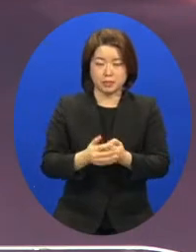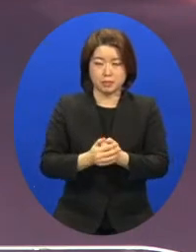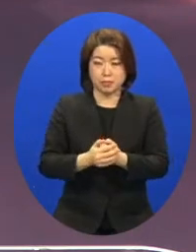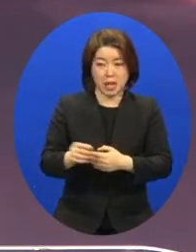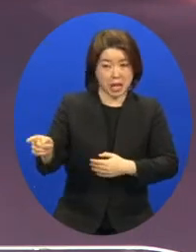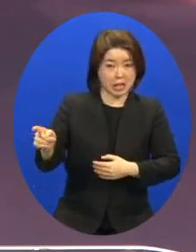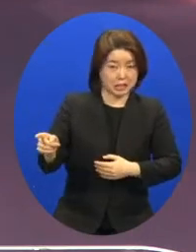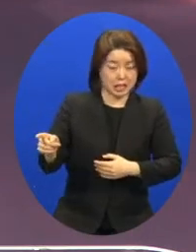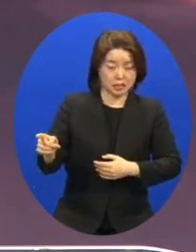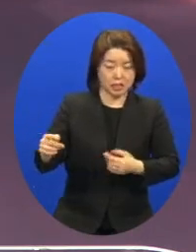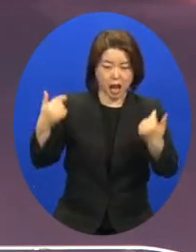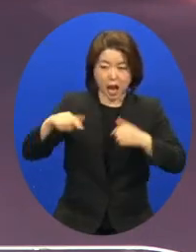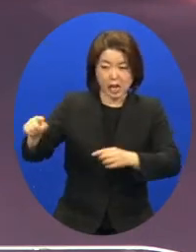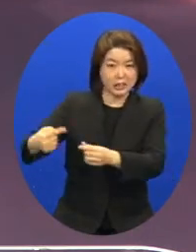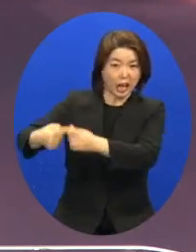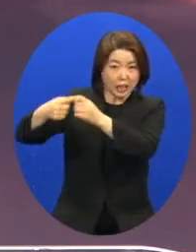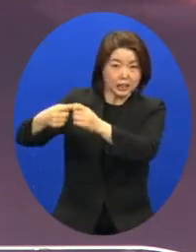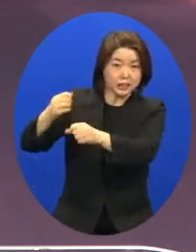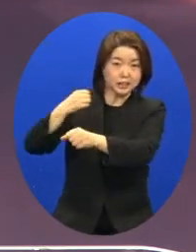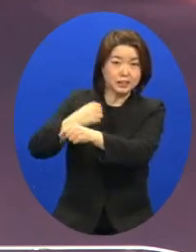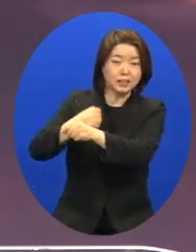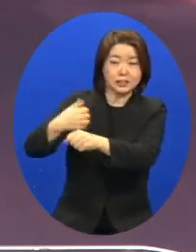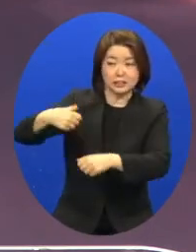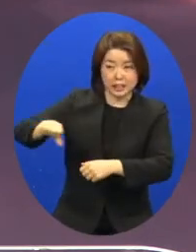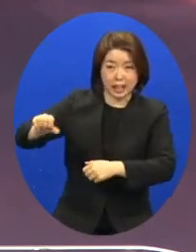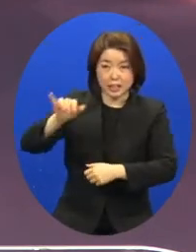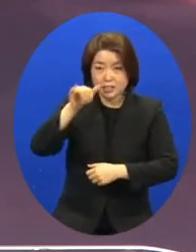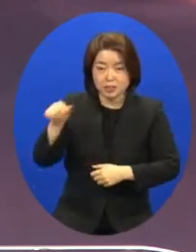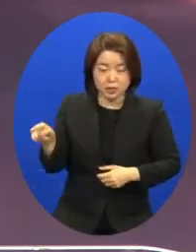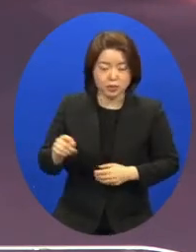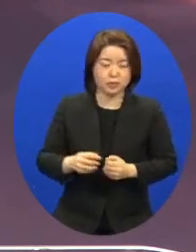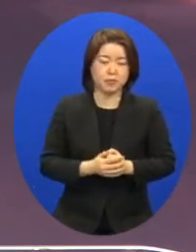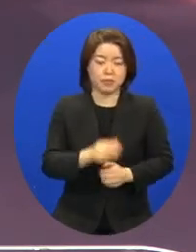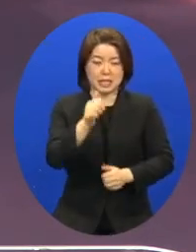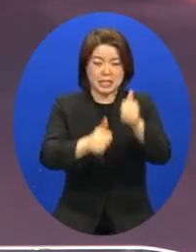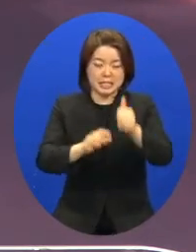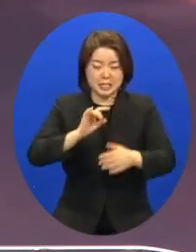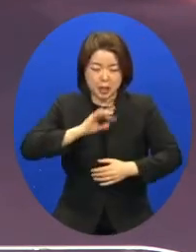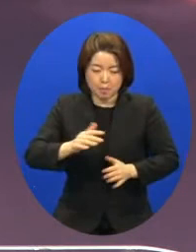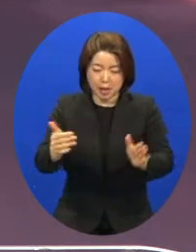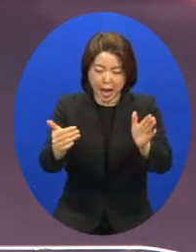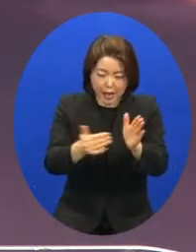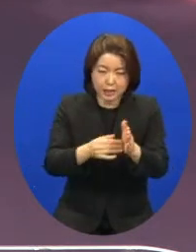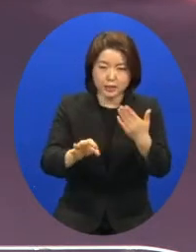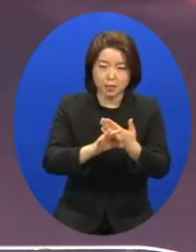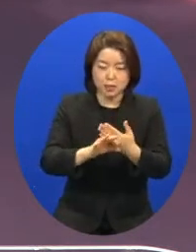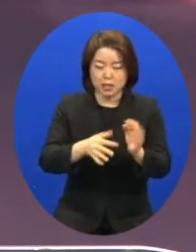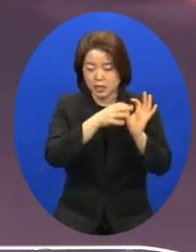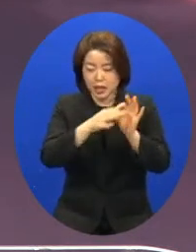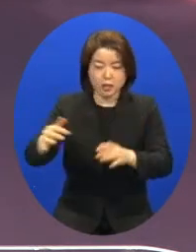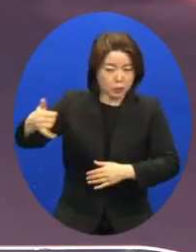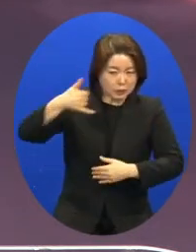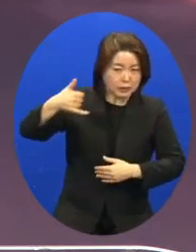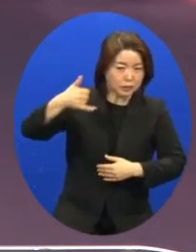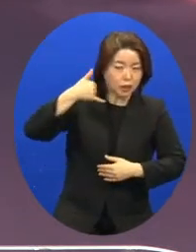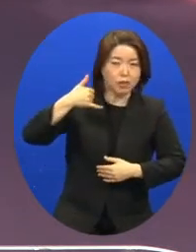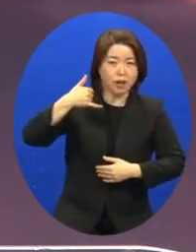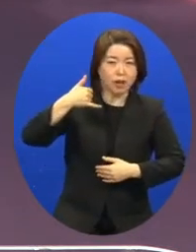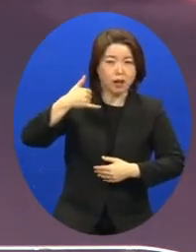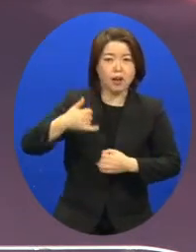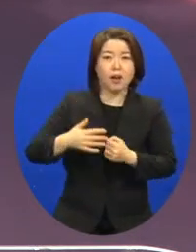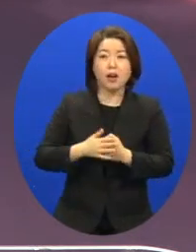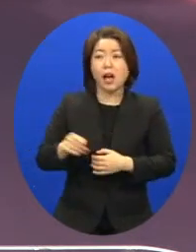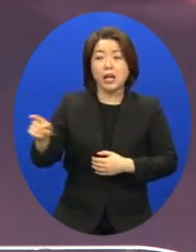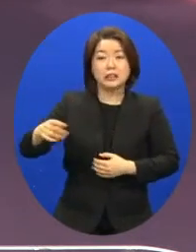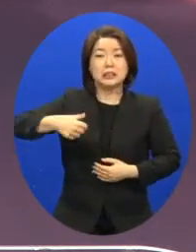1등, 늘 그 아이가 1등을 하는 아이인데 시험만 끝나면 계속 전화를 해서